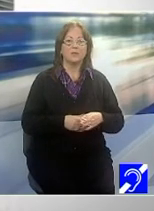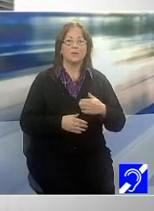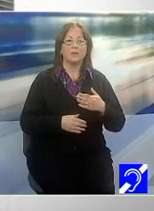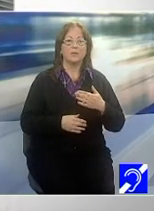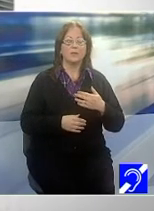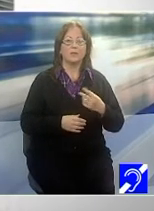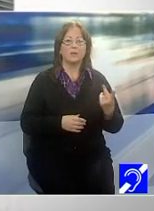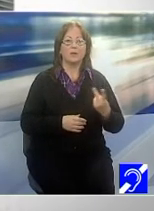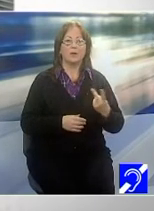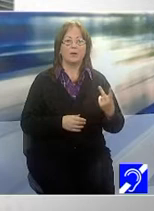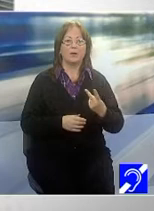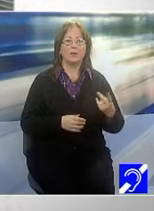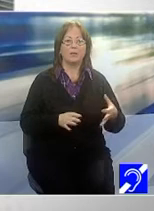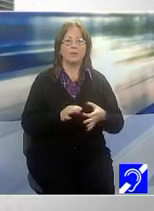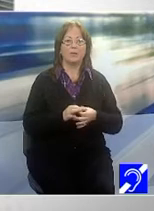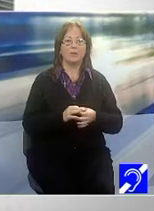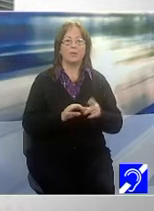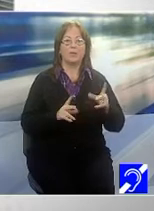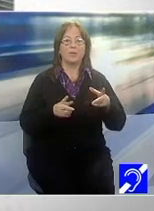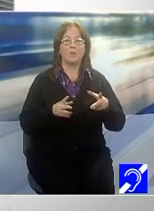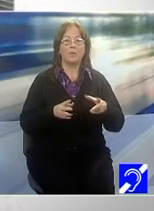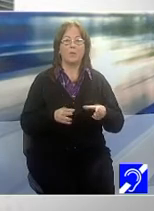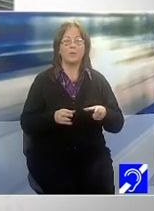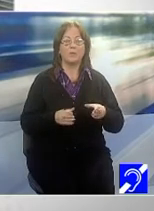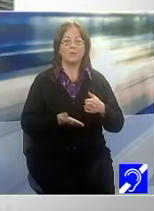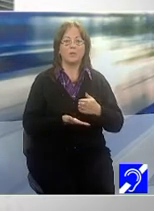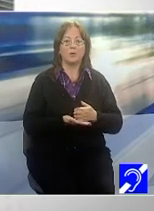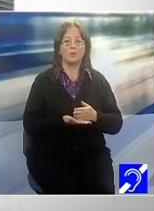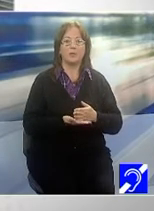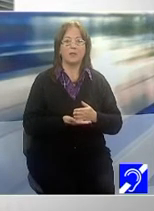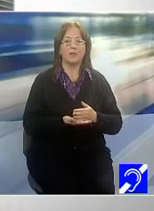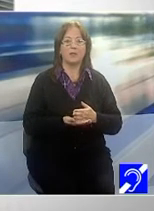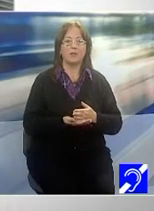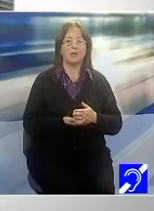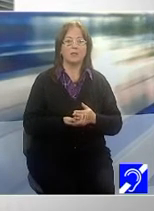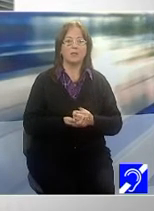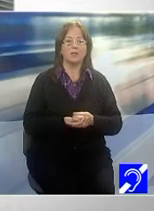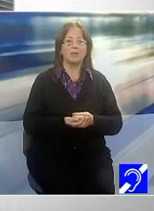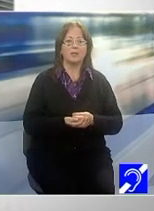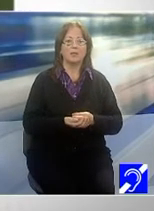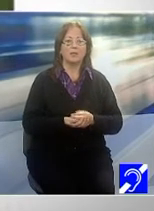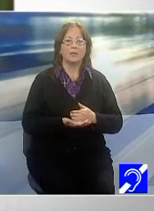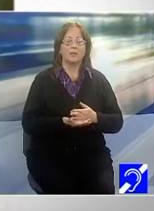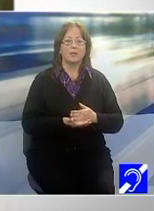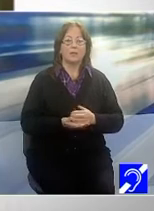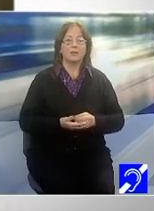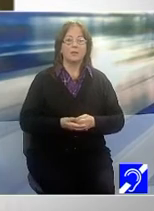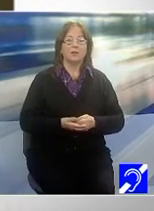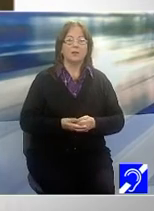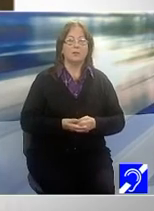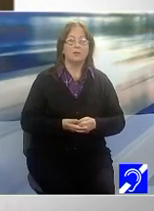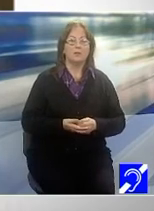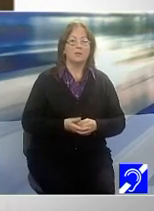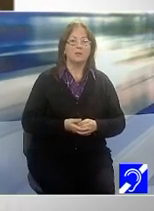not ongoing, if you know which were these periods of time. Well, in any friendship, there's